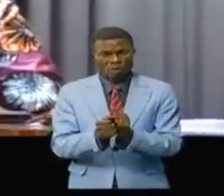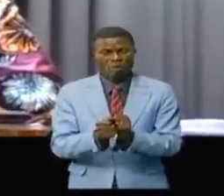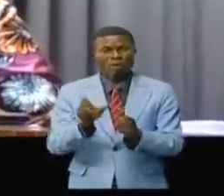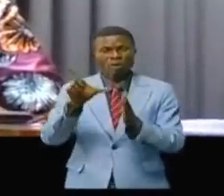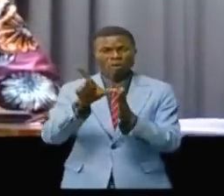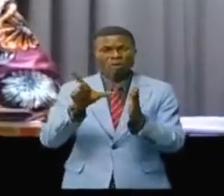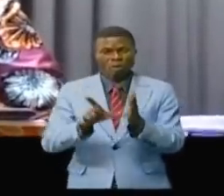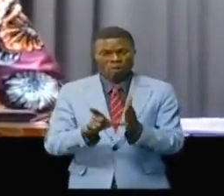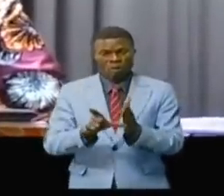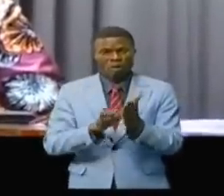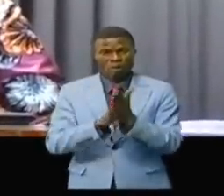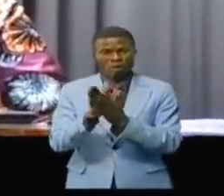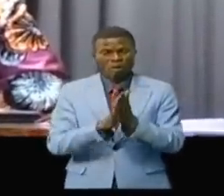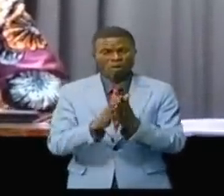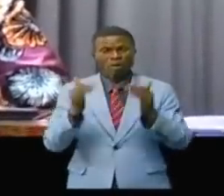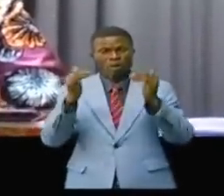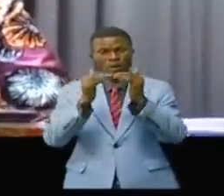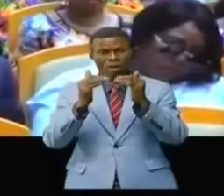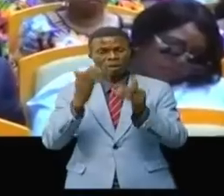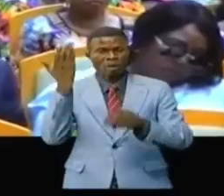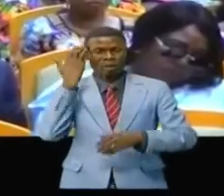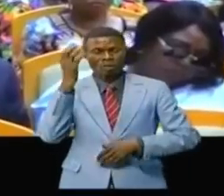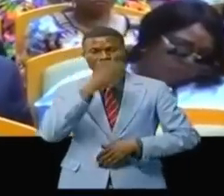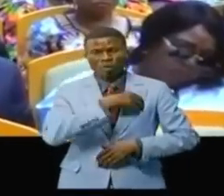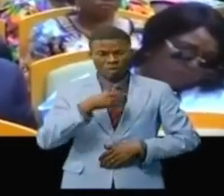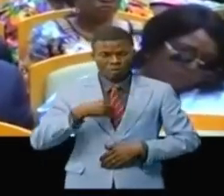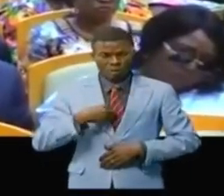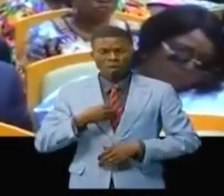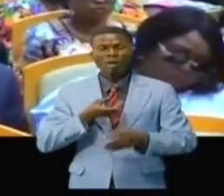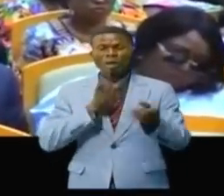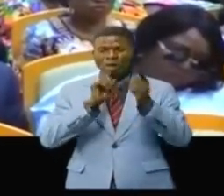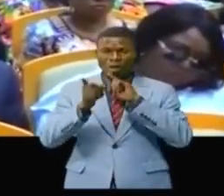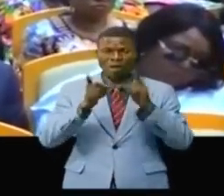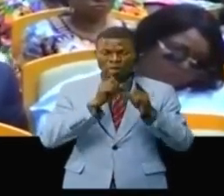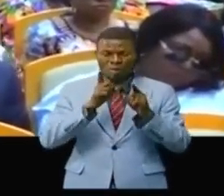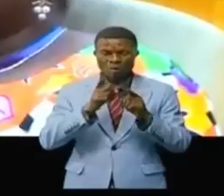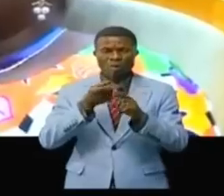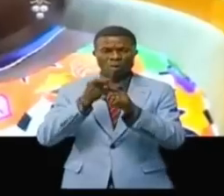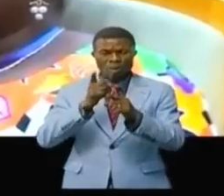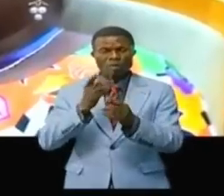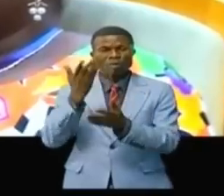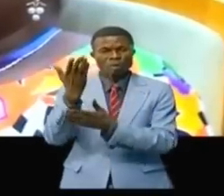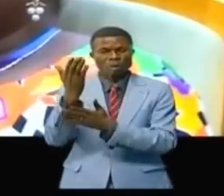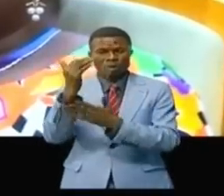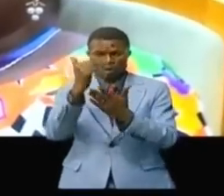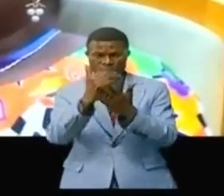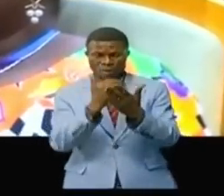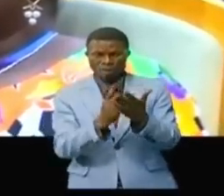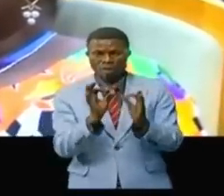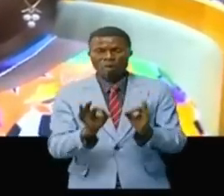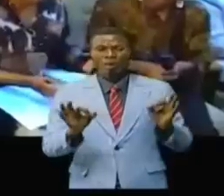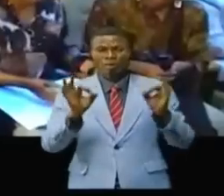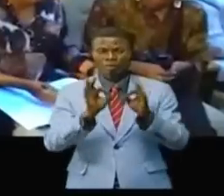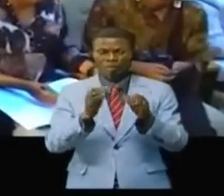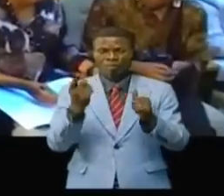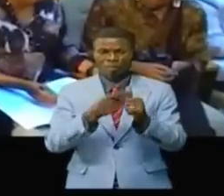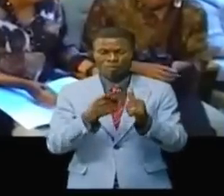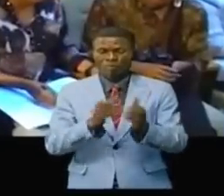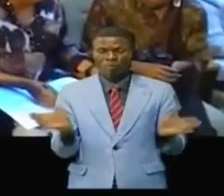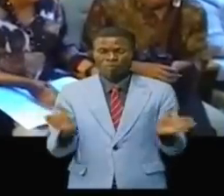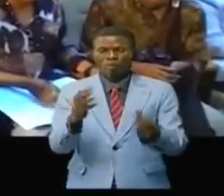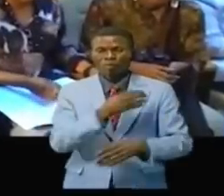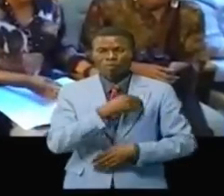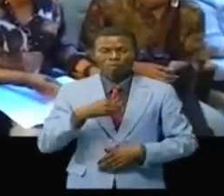loi liée à la parité. Par ailleurs, ces échanges sont assortis des recommandations essentielles, notamment inciter les